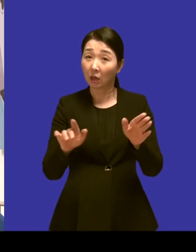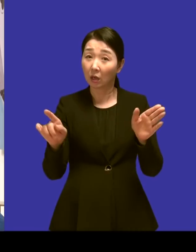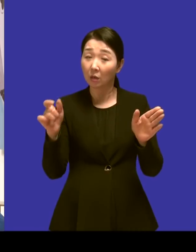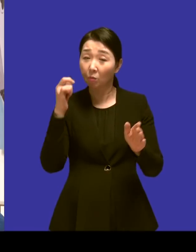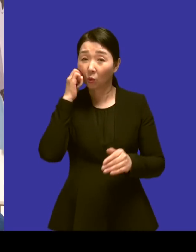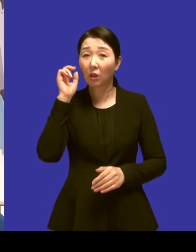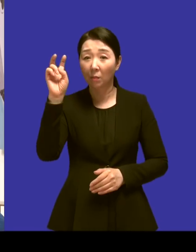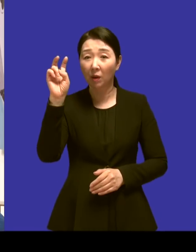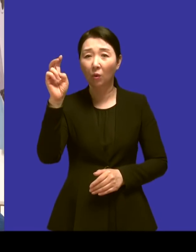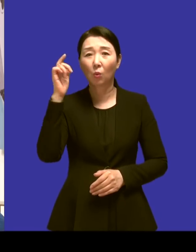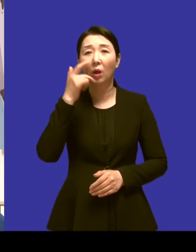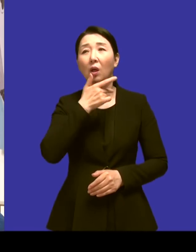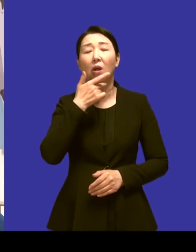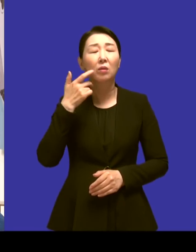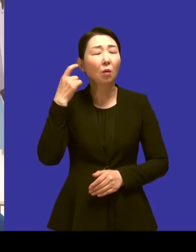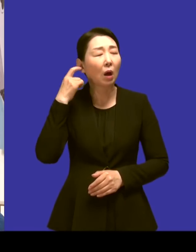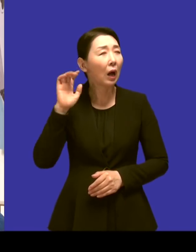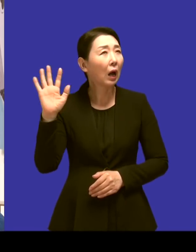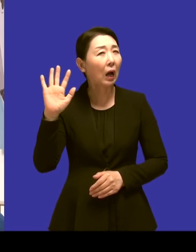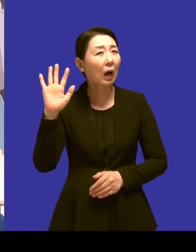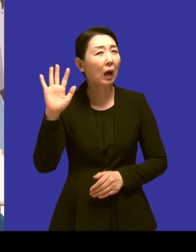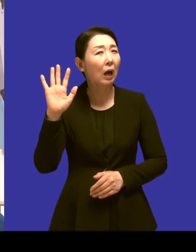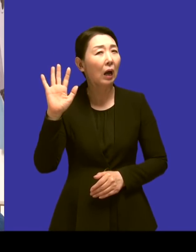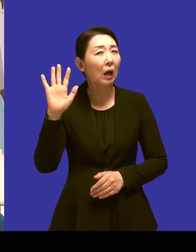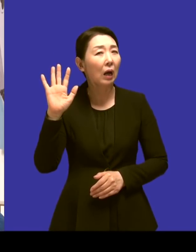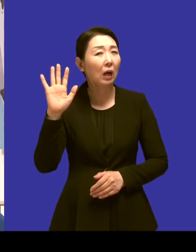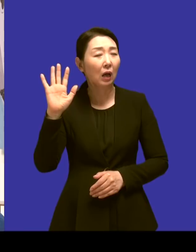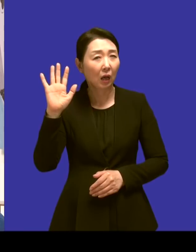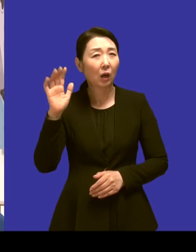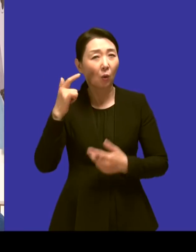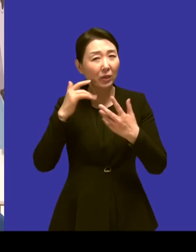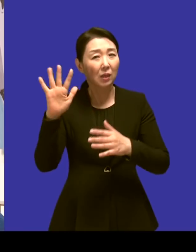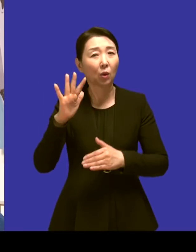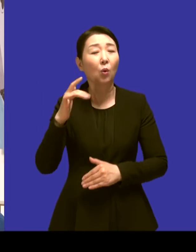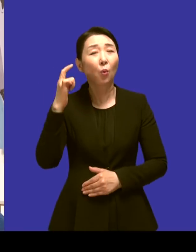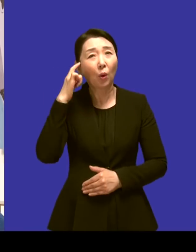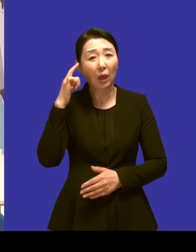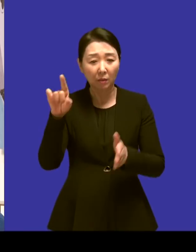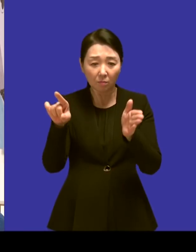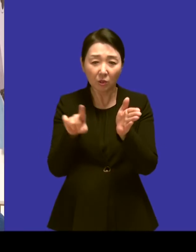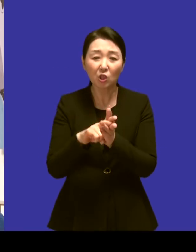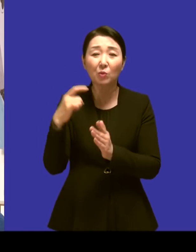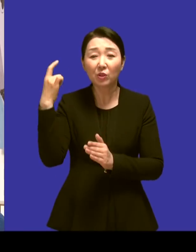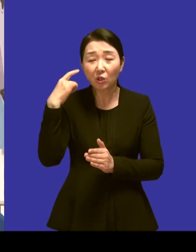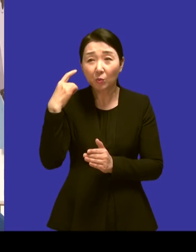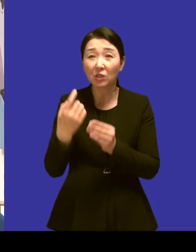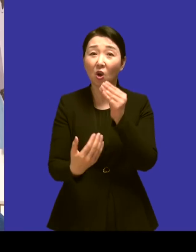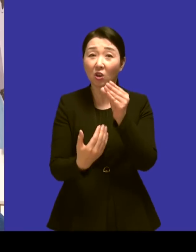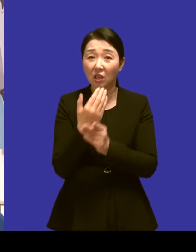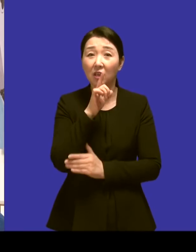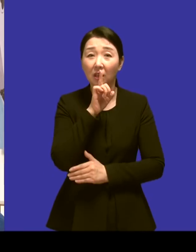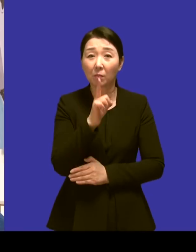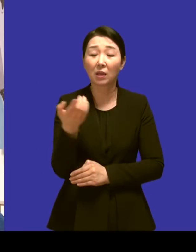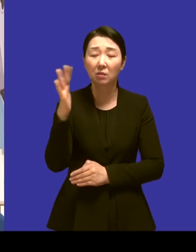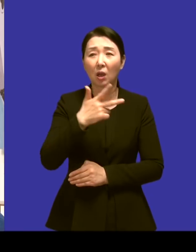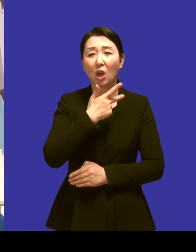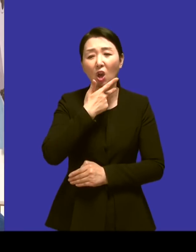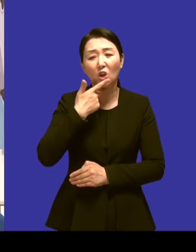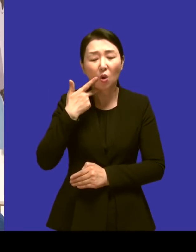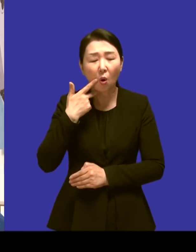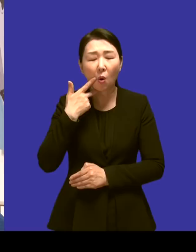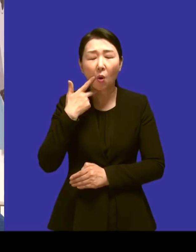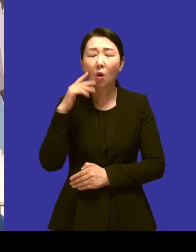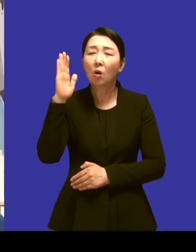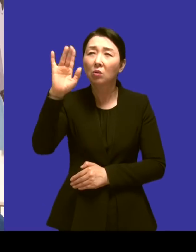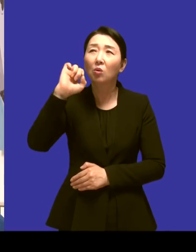그때 영어가 그렇게 잘 들린 것도 아니다 보니까 네. 이제 믿음은 들음에서 난다고 하잖아요. 네. 근데 영어로 참 어려운 설교를 듣다 보니까 예.